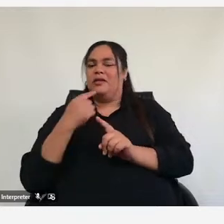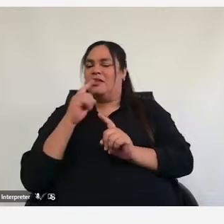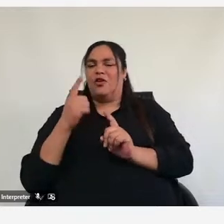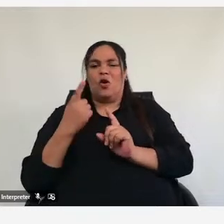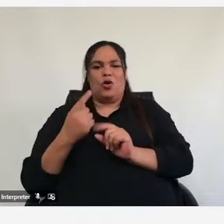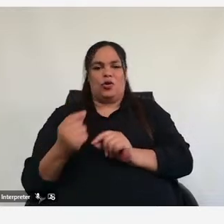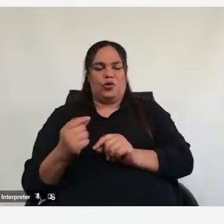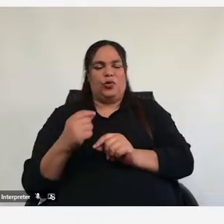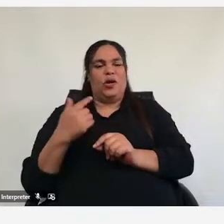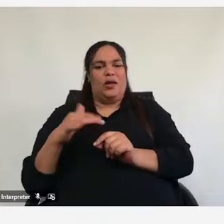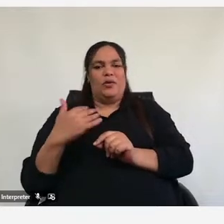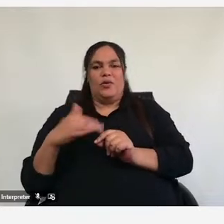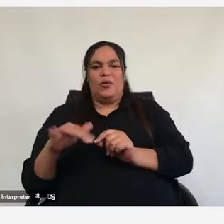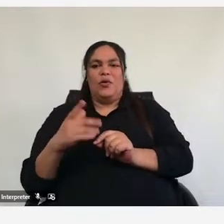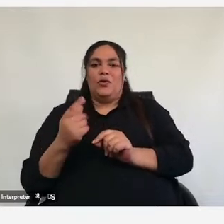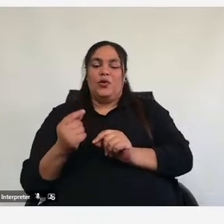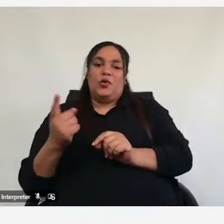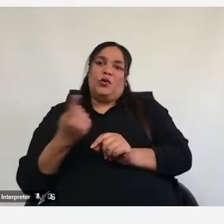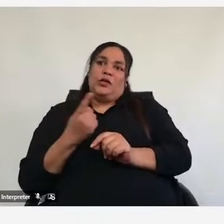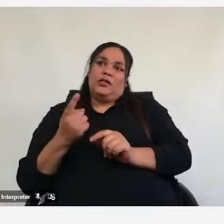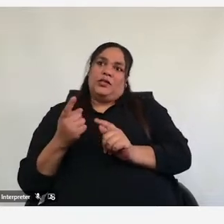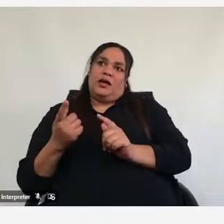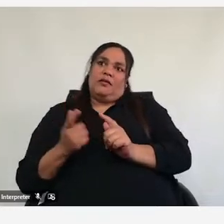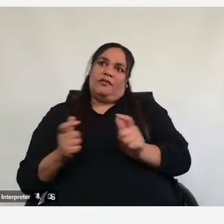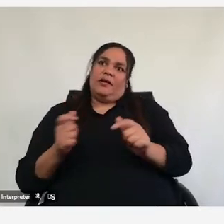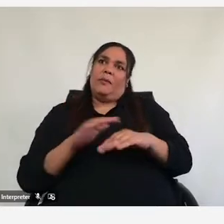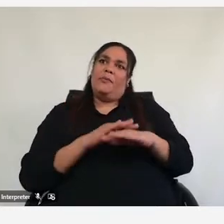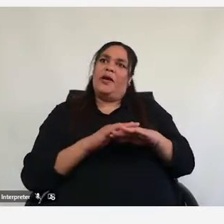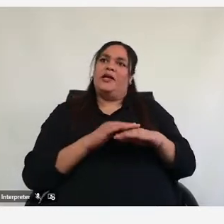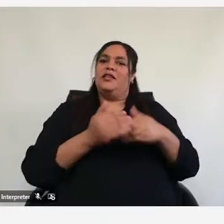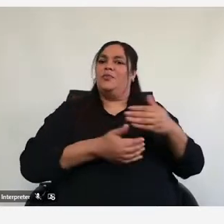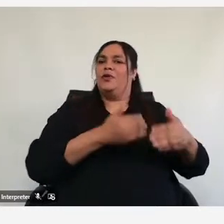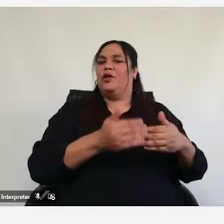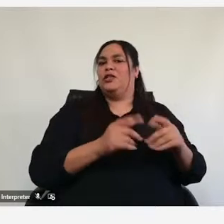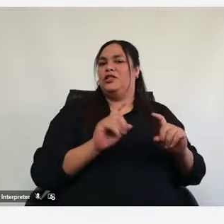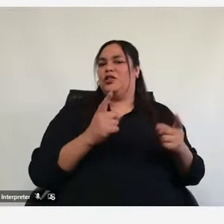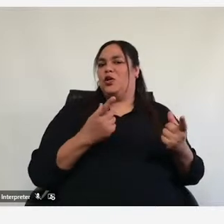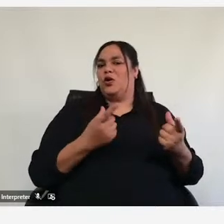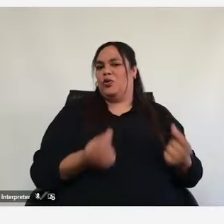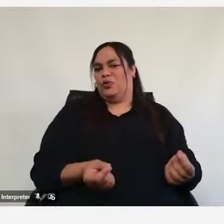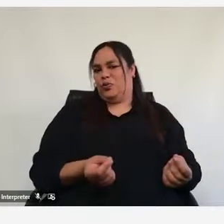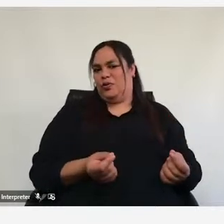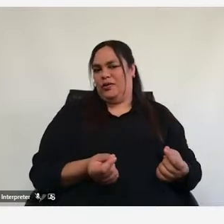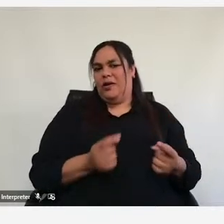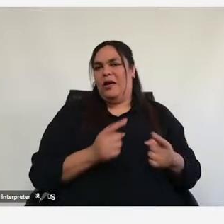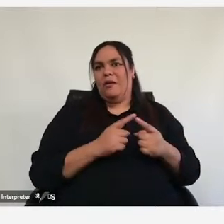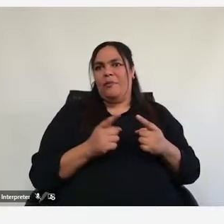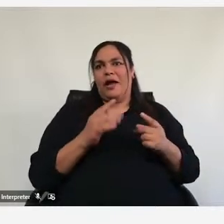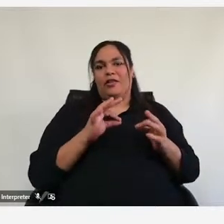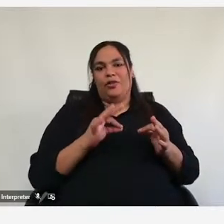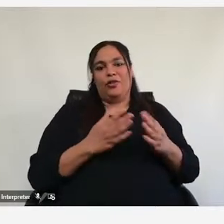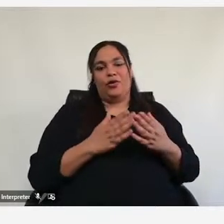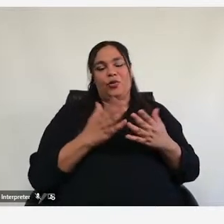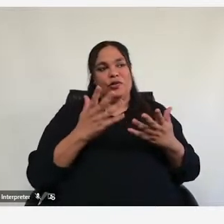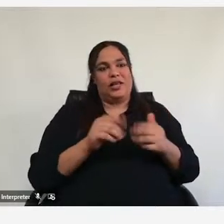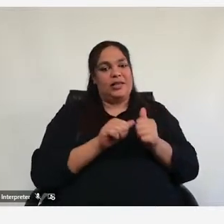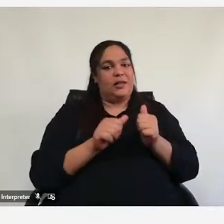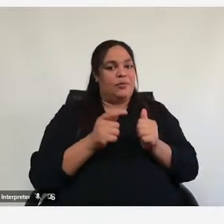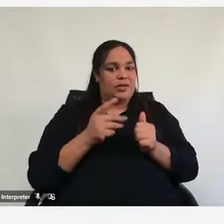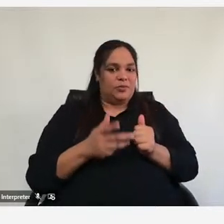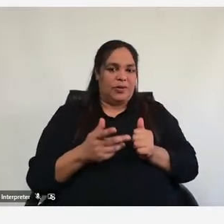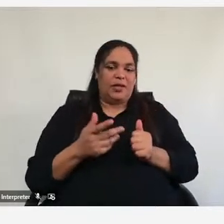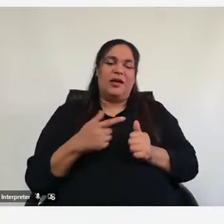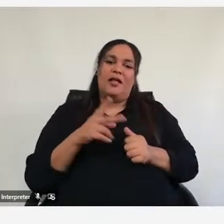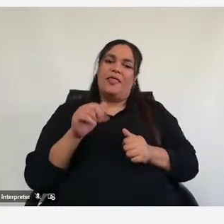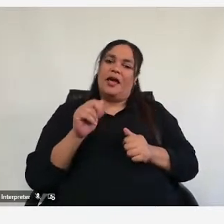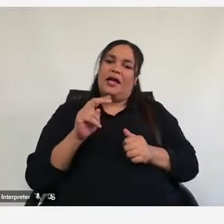'n onvermoë om selfs die mees basiese prestasiestandaarde te bereik. Teen hierdie tempo, adjunk speaker, behoort